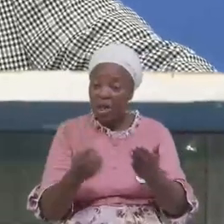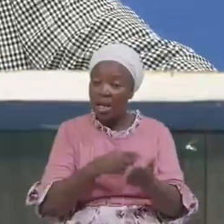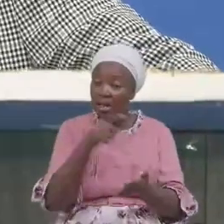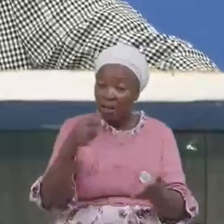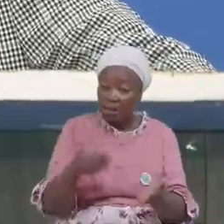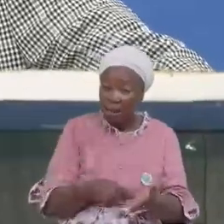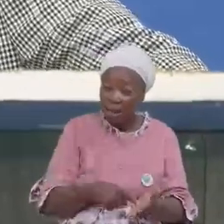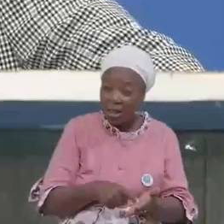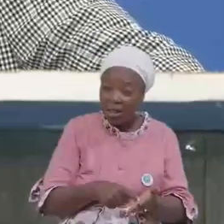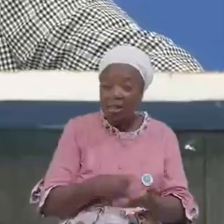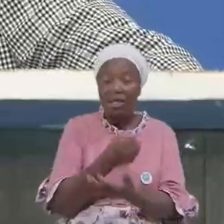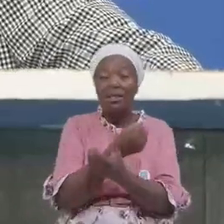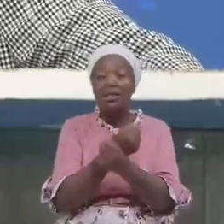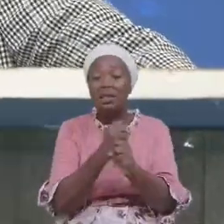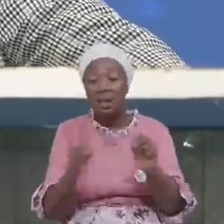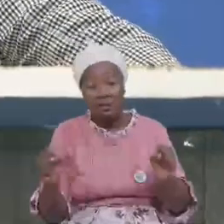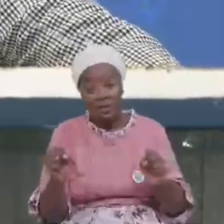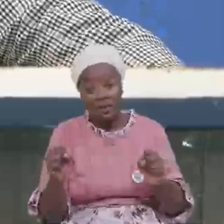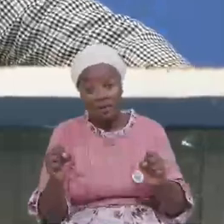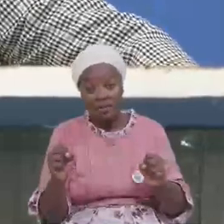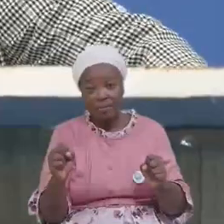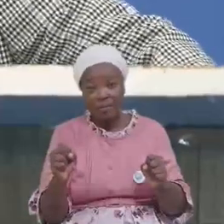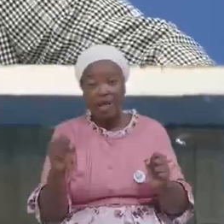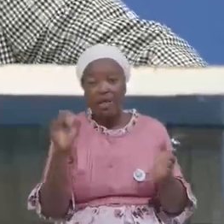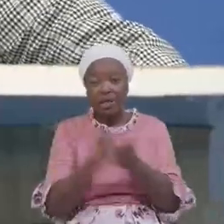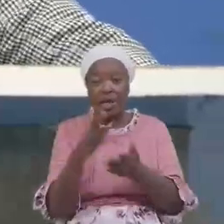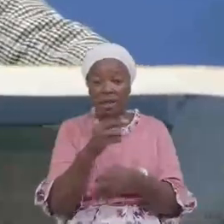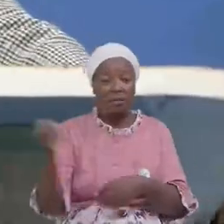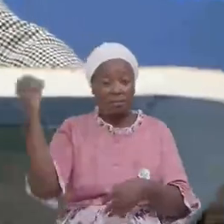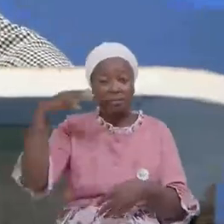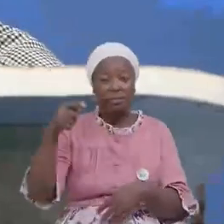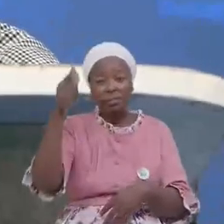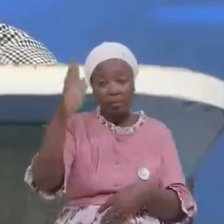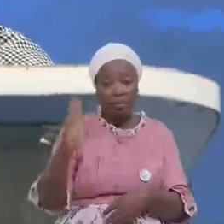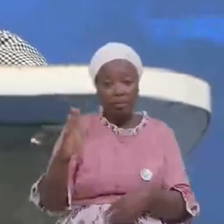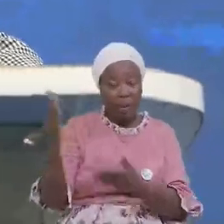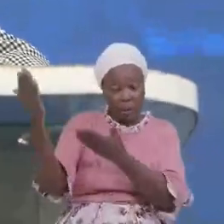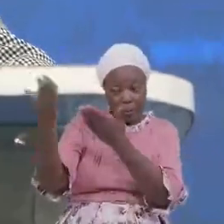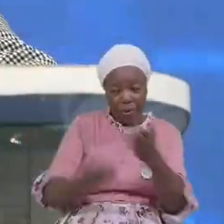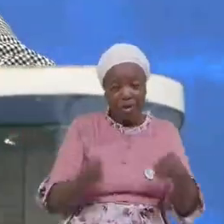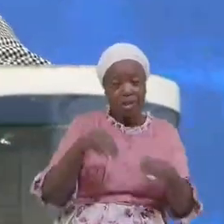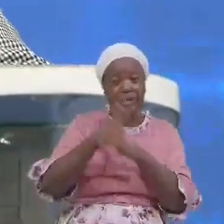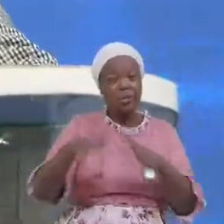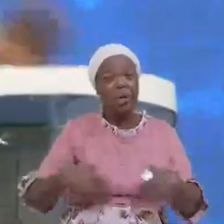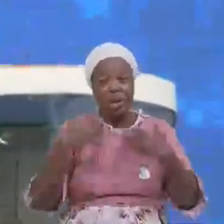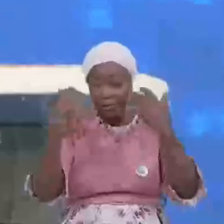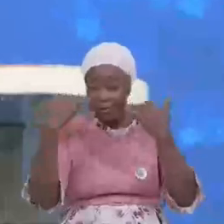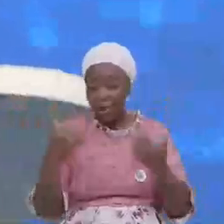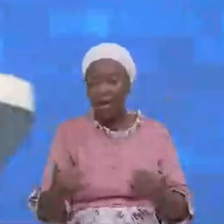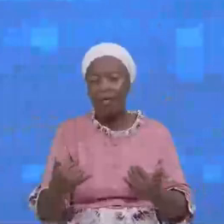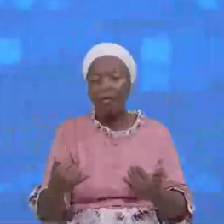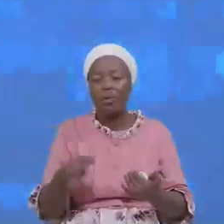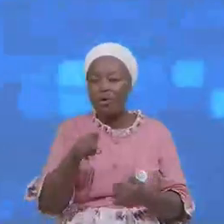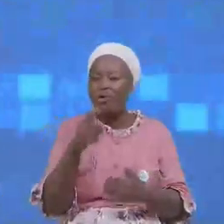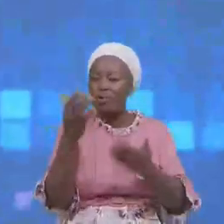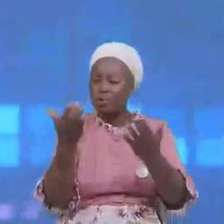Vous voulez ce salut pour que la grâce de Dieu vous l'apporte dans votre vie maintenant.